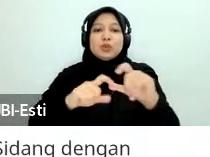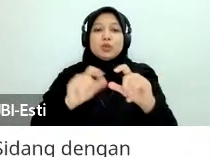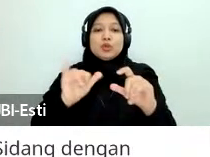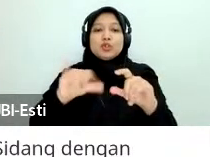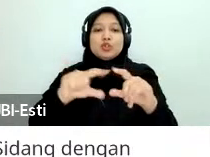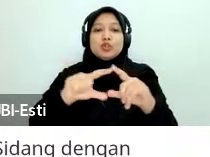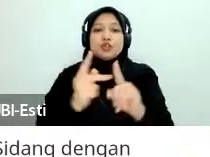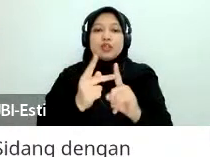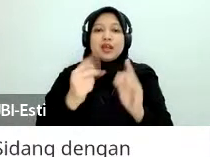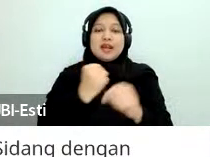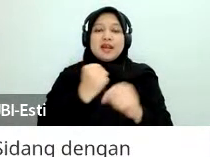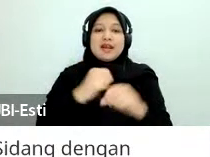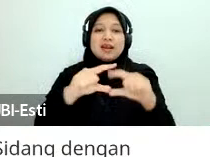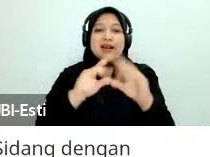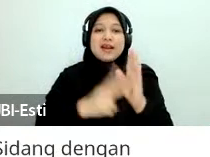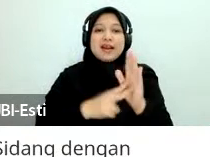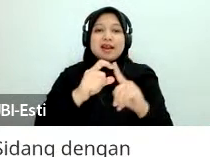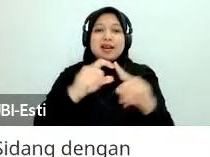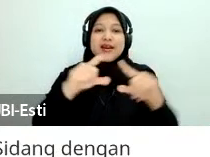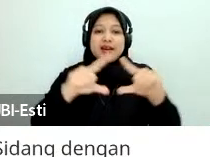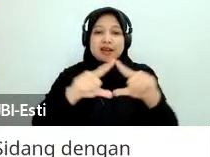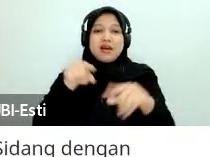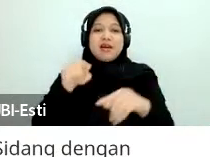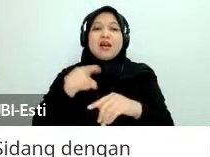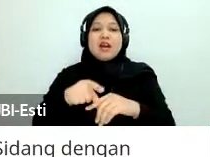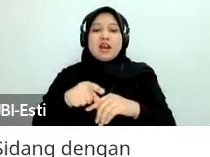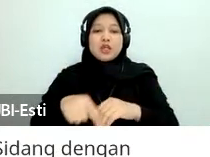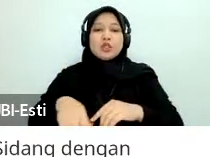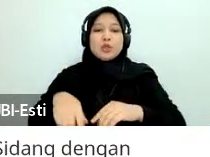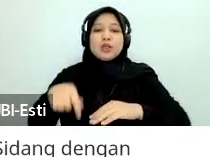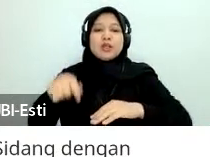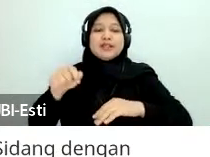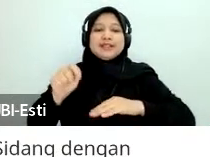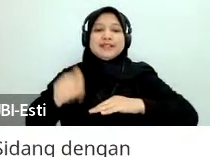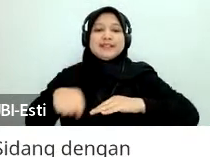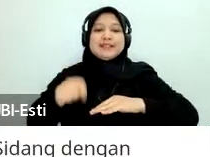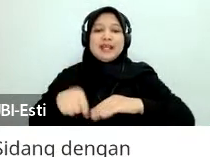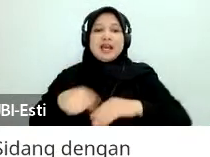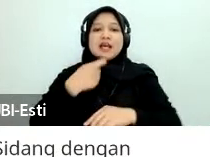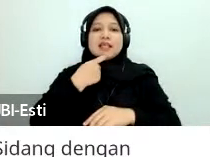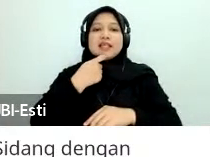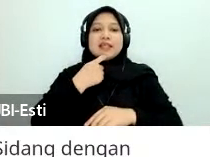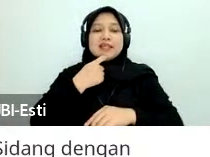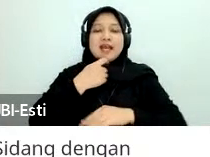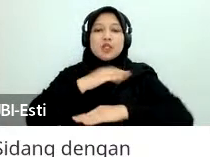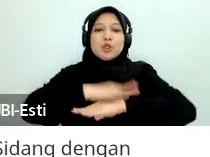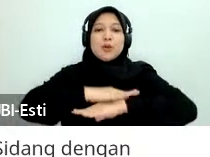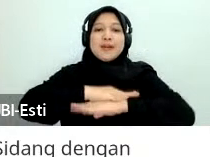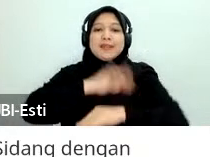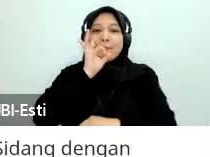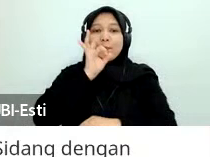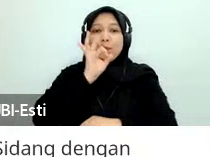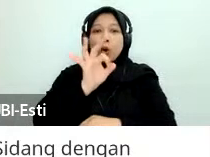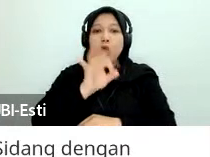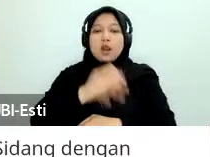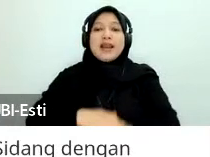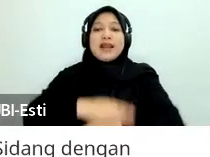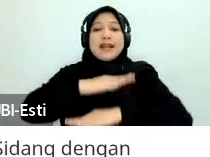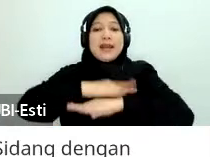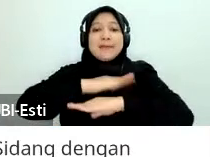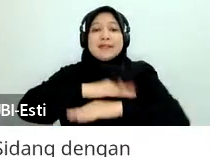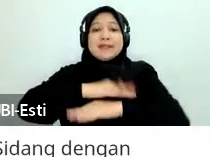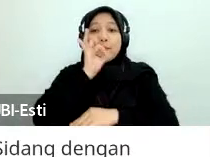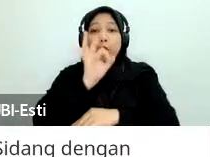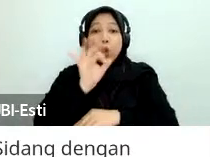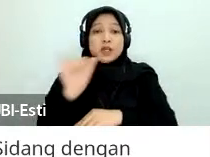media diri karena hujan kebencian dan salah satunya adalah cerita bohong Apa yang disebut berita bohong yaitu tentanganalisa dia